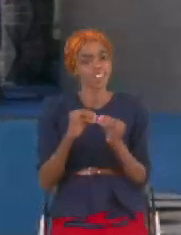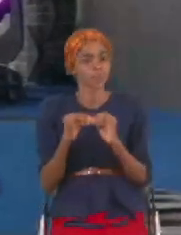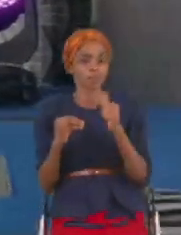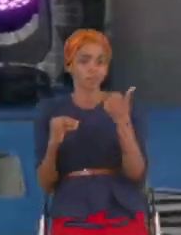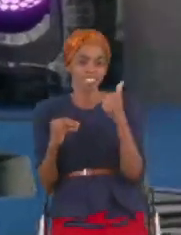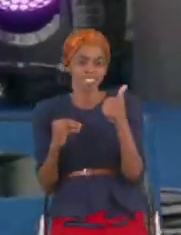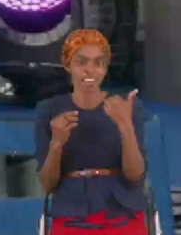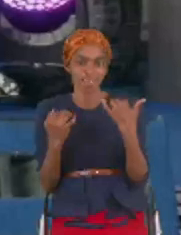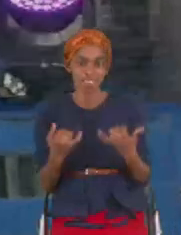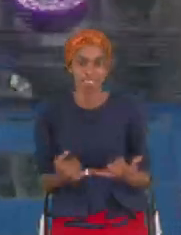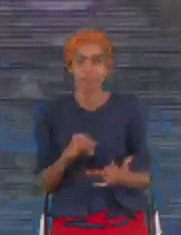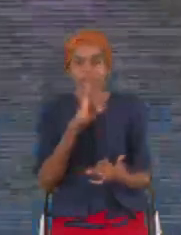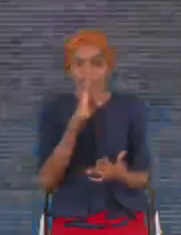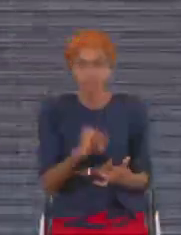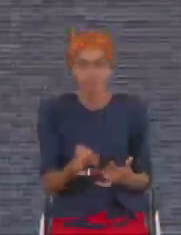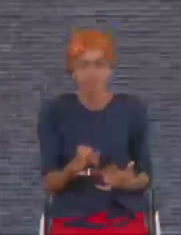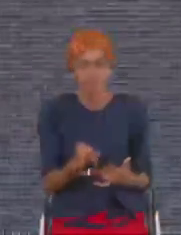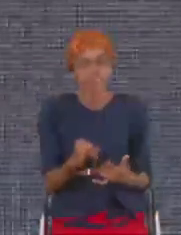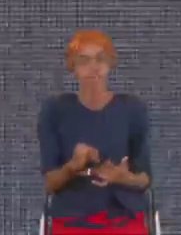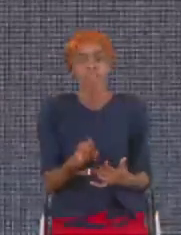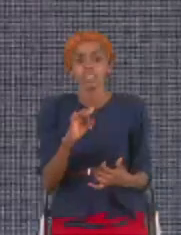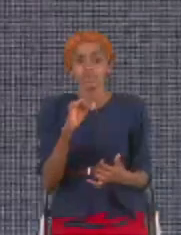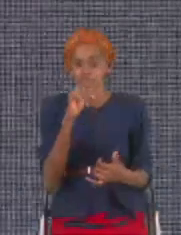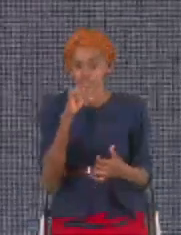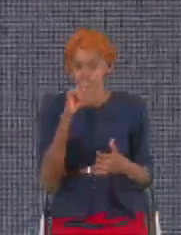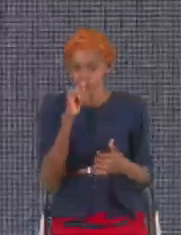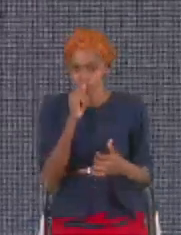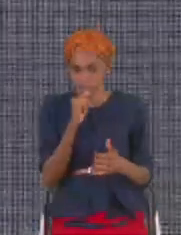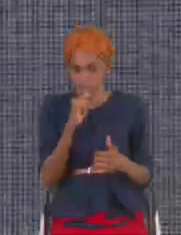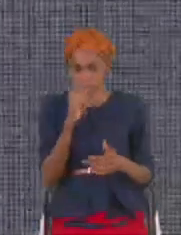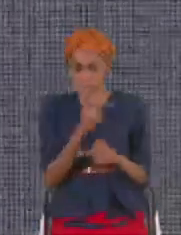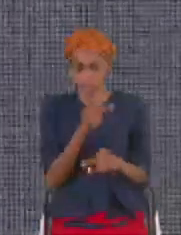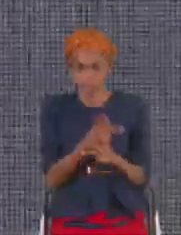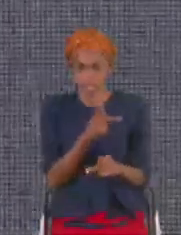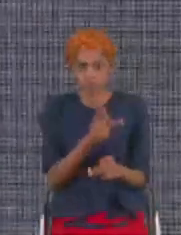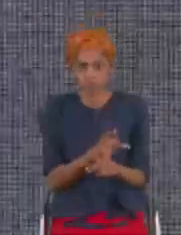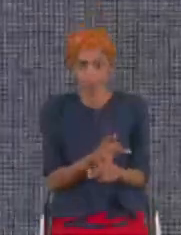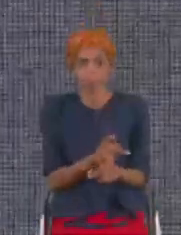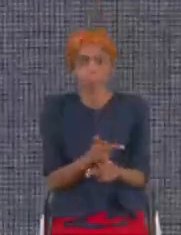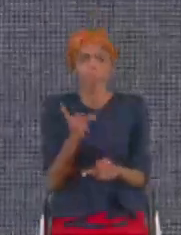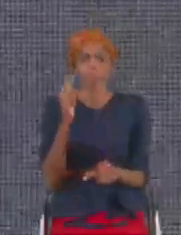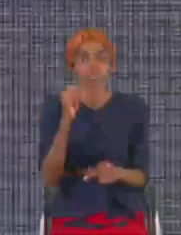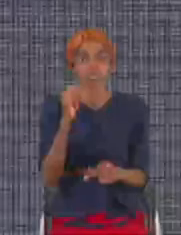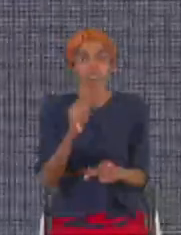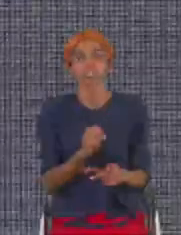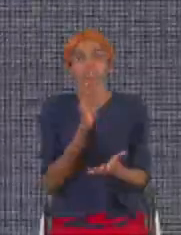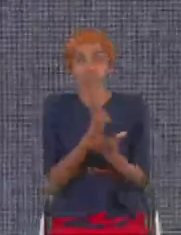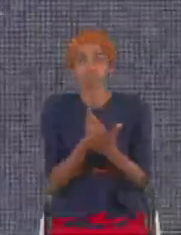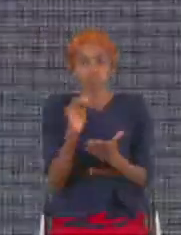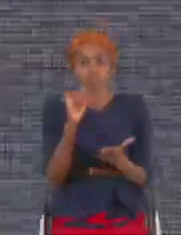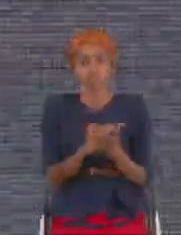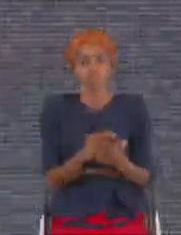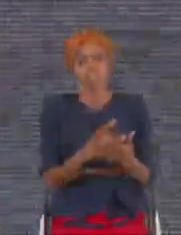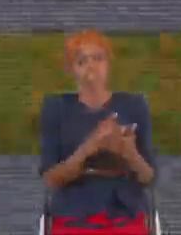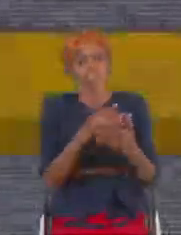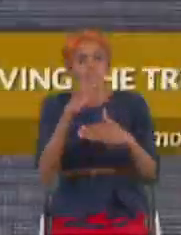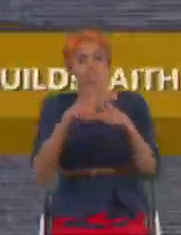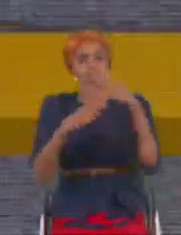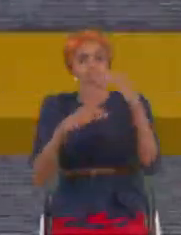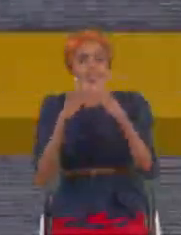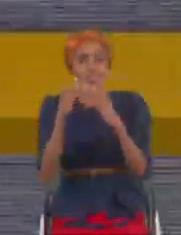10e en préserve la vérité qui bâtit la fois